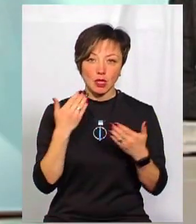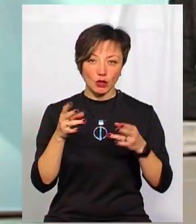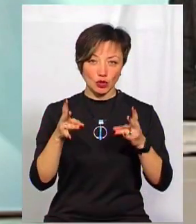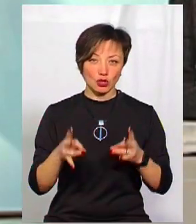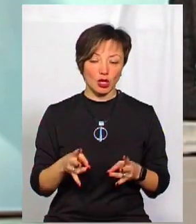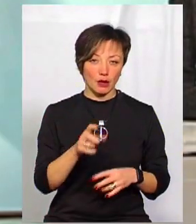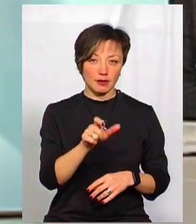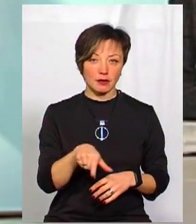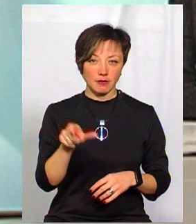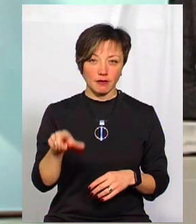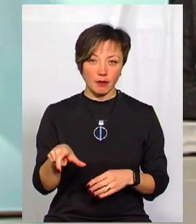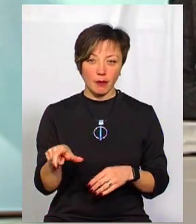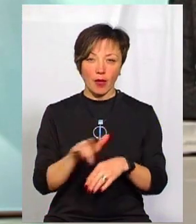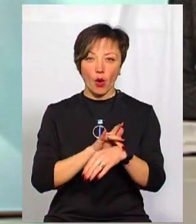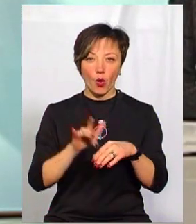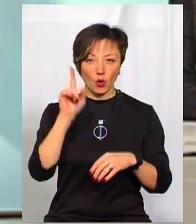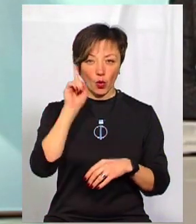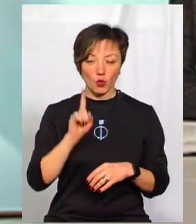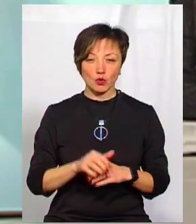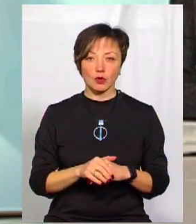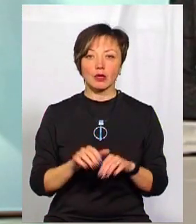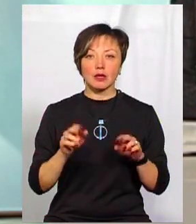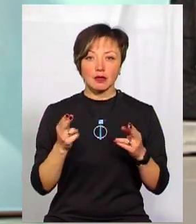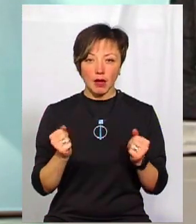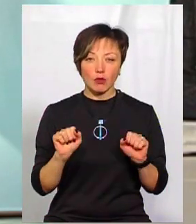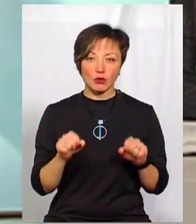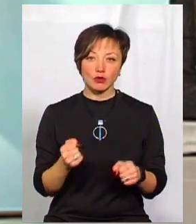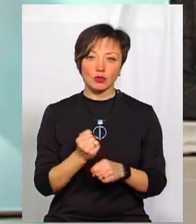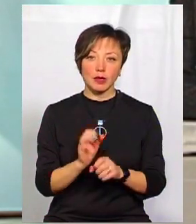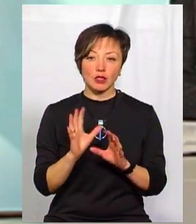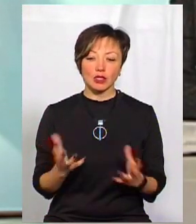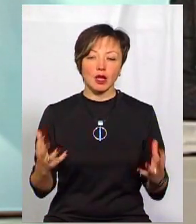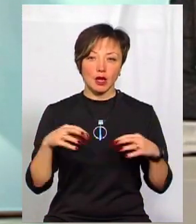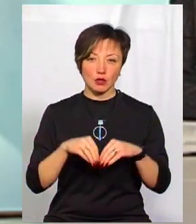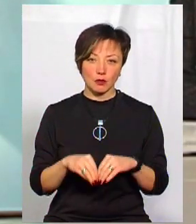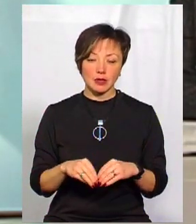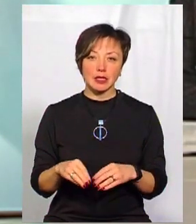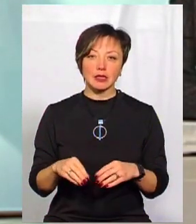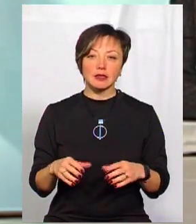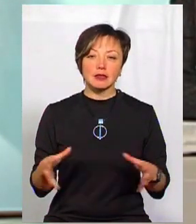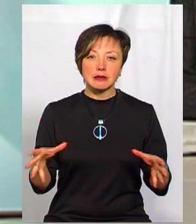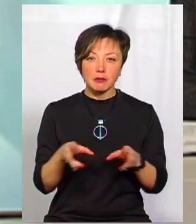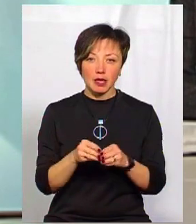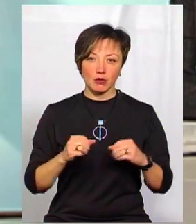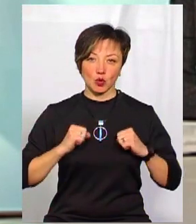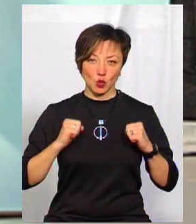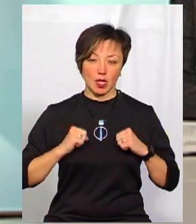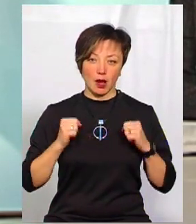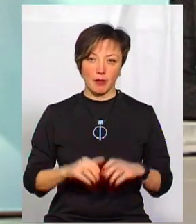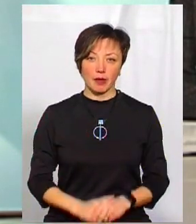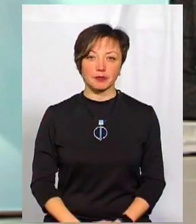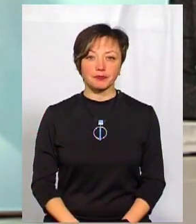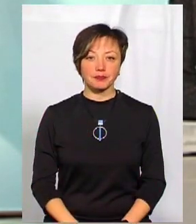жертви Голокосту. Так, ми можемо це зробити лише усі разом. Спільними зусиллями. Так.